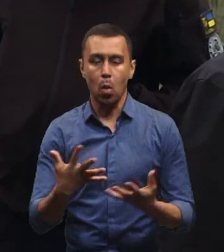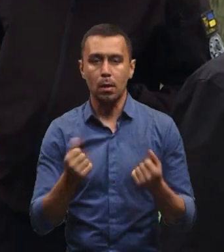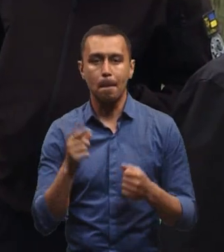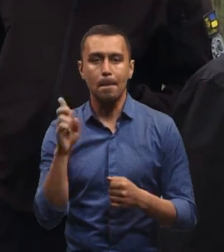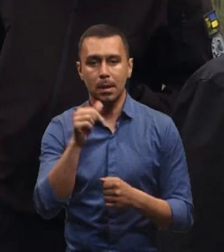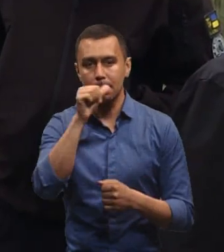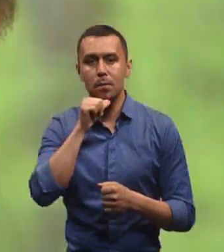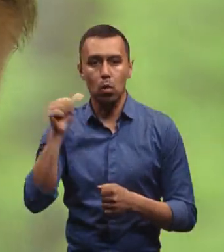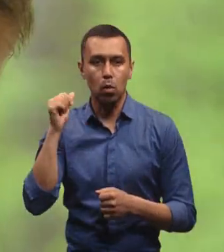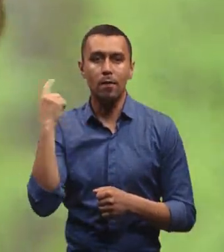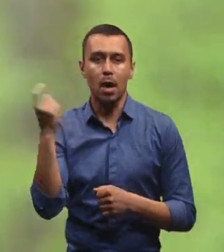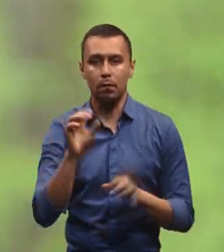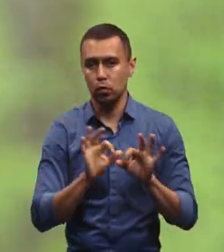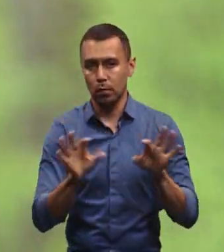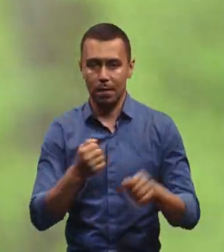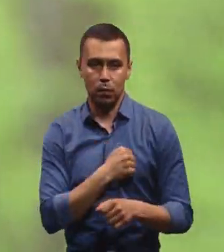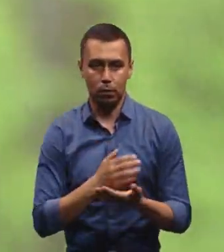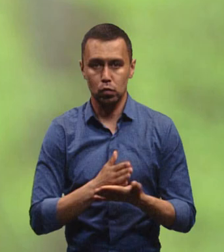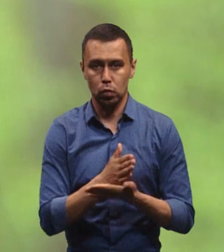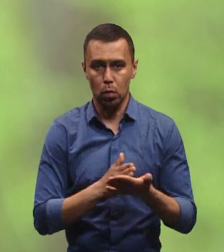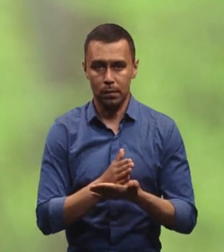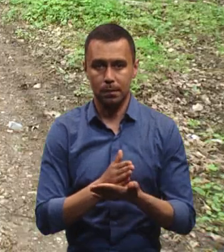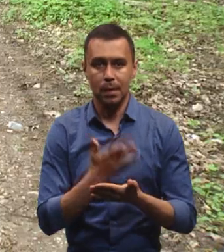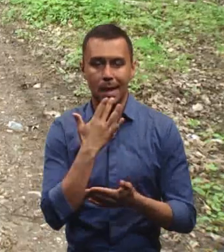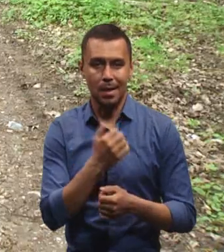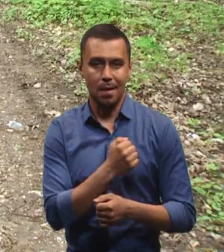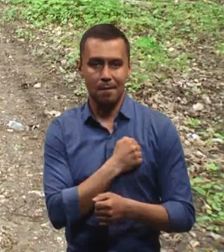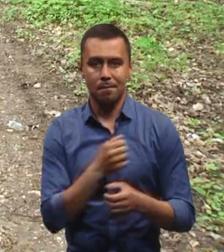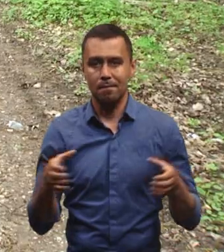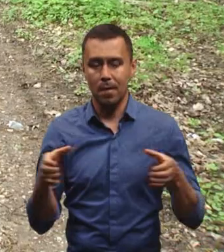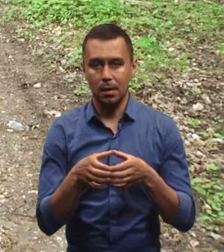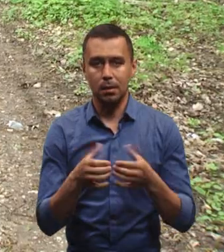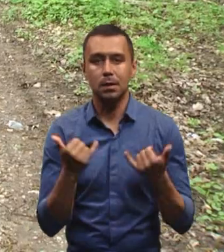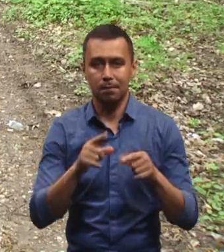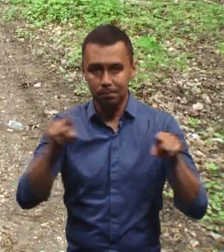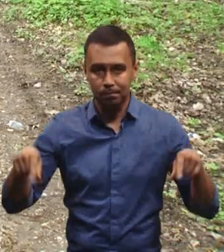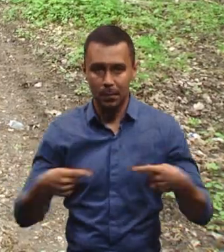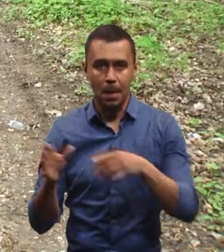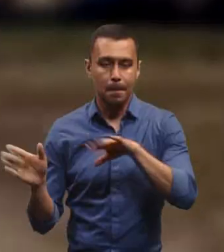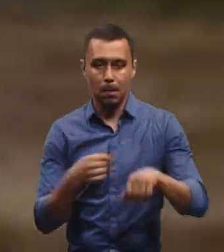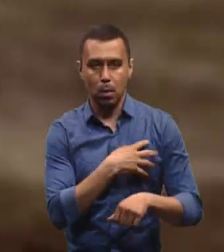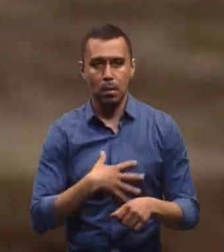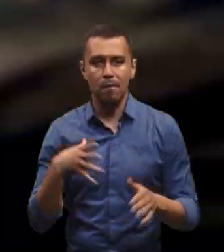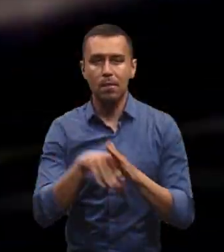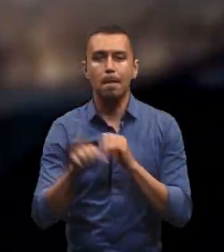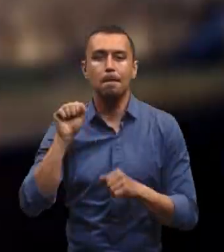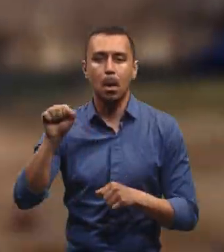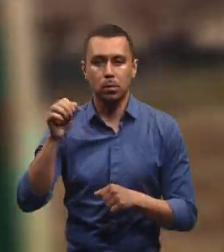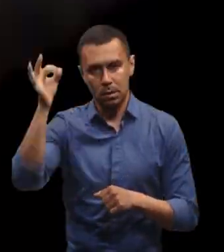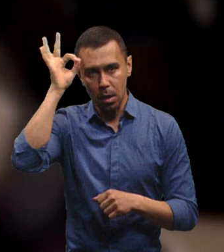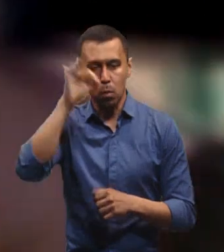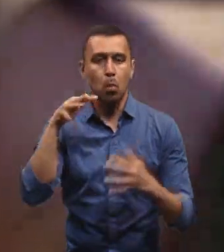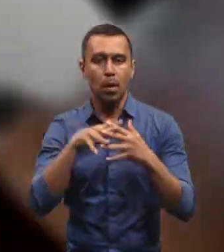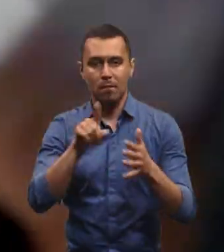березні минулого року в Харкові, розповідає військовослужбовець Нацгвардії Едуард Пономарьов. Зараз відновлюється після поранення у Бахмуті. Згадує про бої